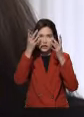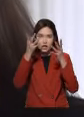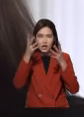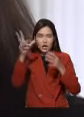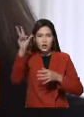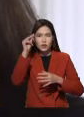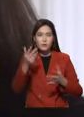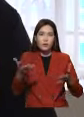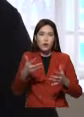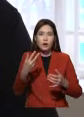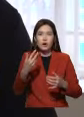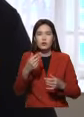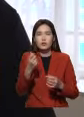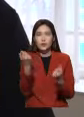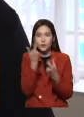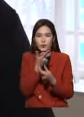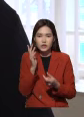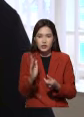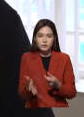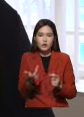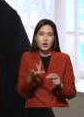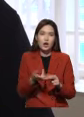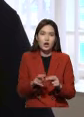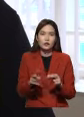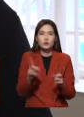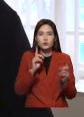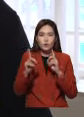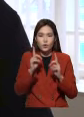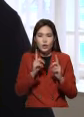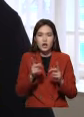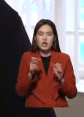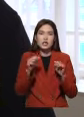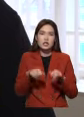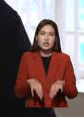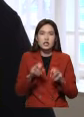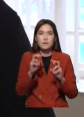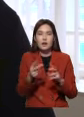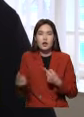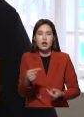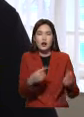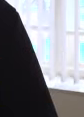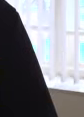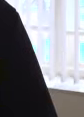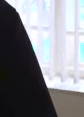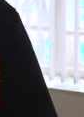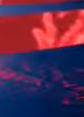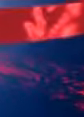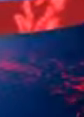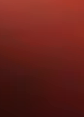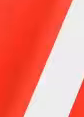сомасы белгіленгеннен кейін тағы бір жиналыс өткізіп, уведомление қолдарына береміз деп солай шешілді.